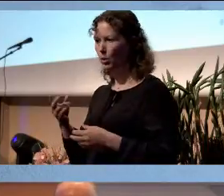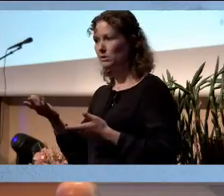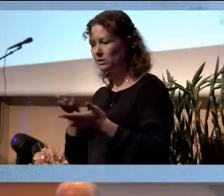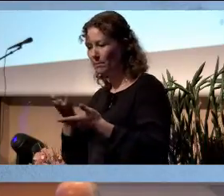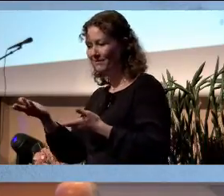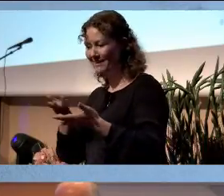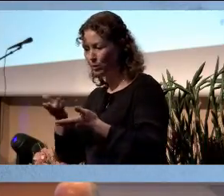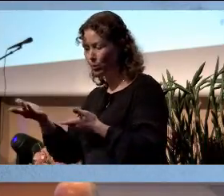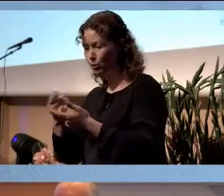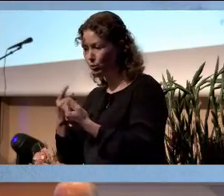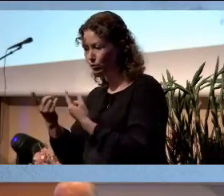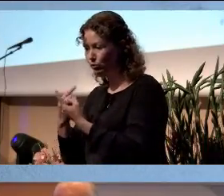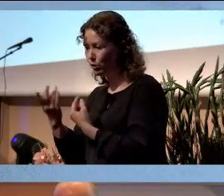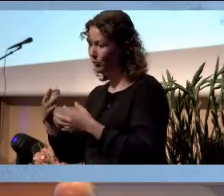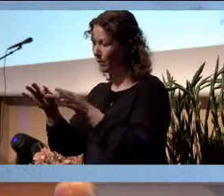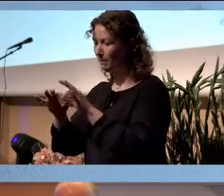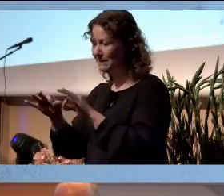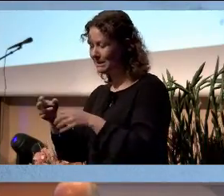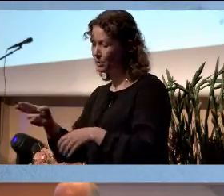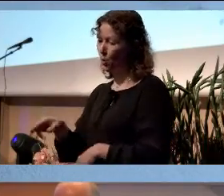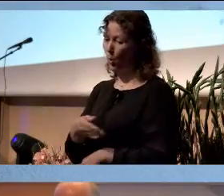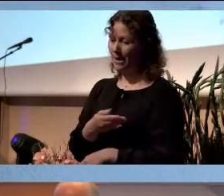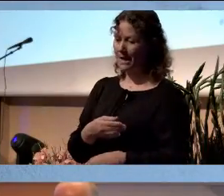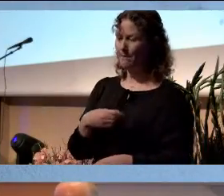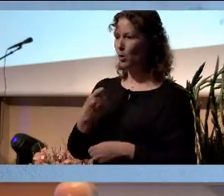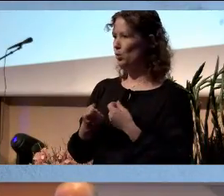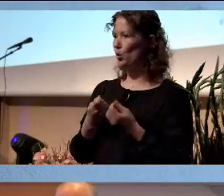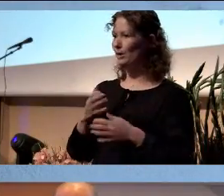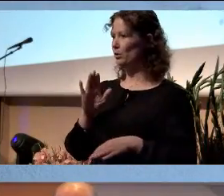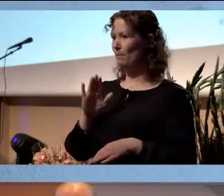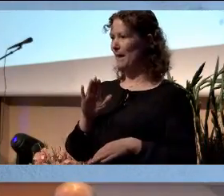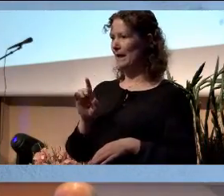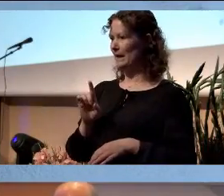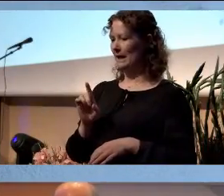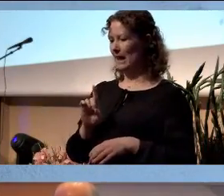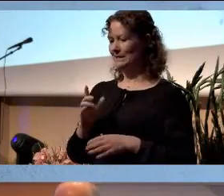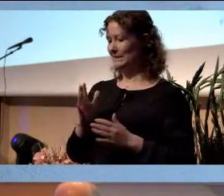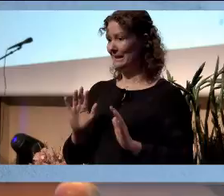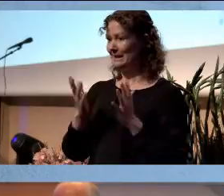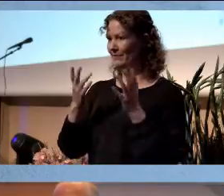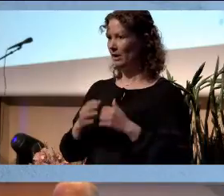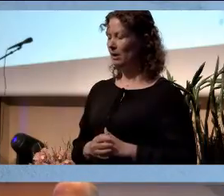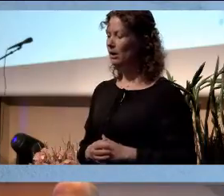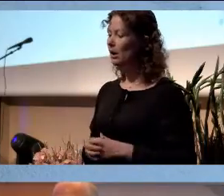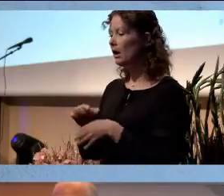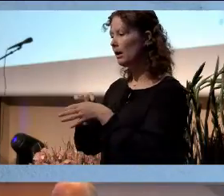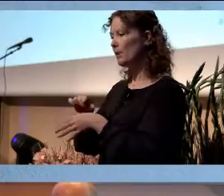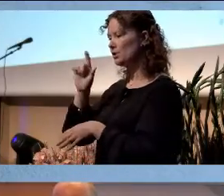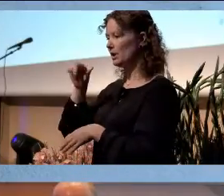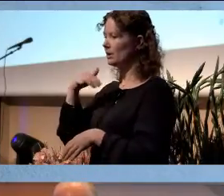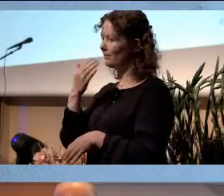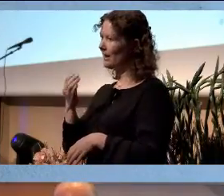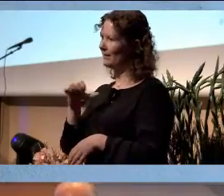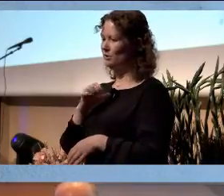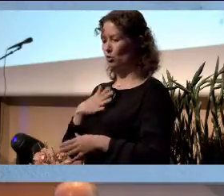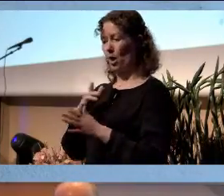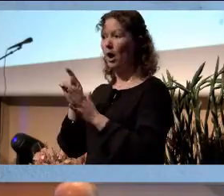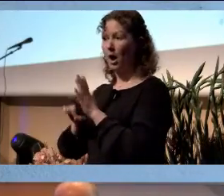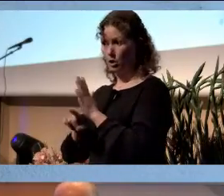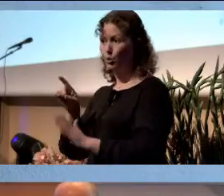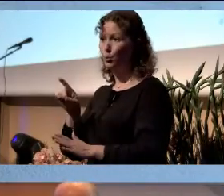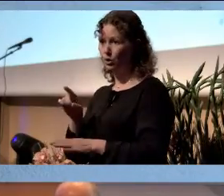sammen, og så får de noen medisiner, og så går de hjem og gjør ingenting ellers i livet. En pasient kan man være hvis man har en akutt